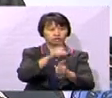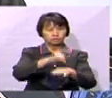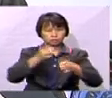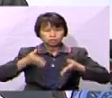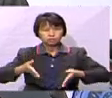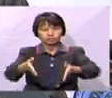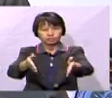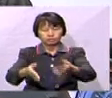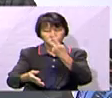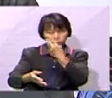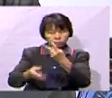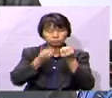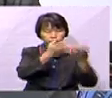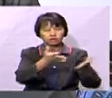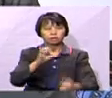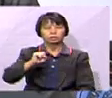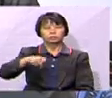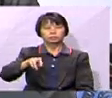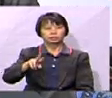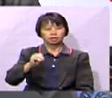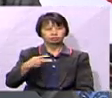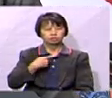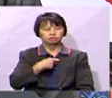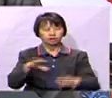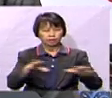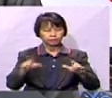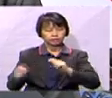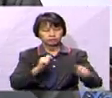kepada pihak SPRM untuk kita ambil tindakan secara